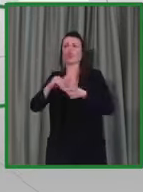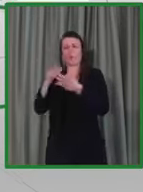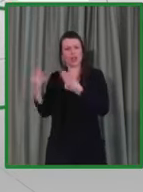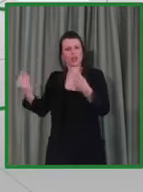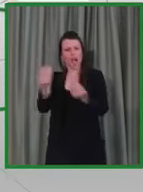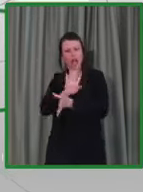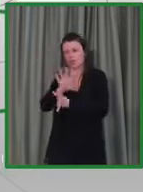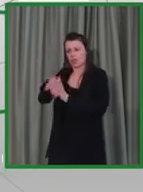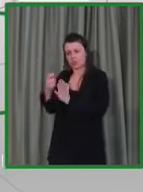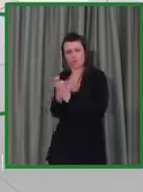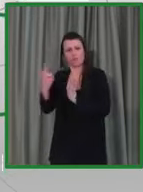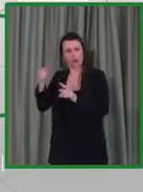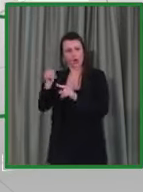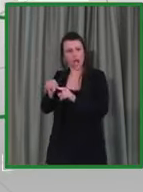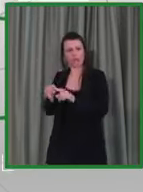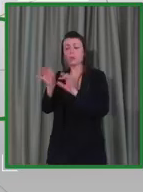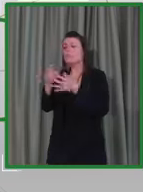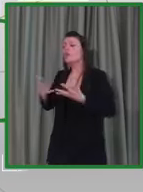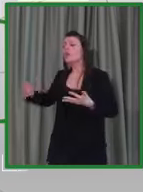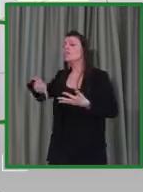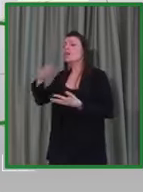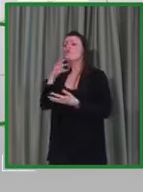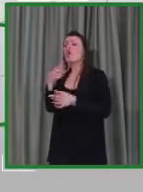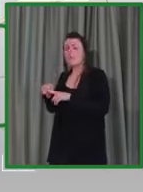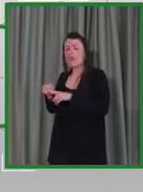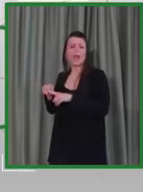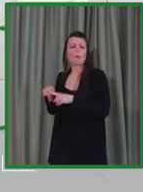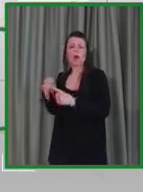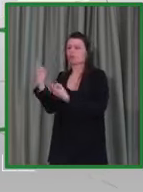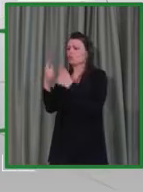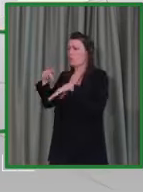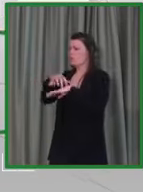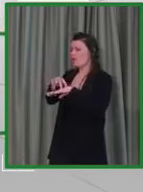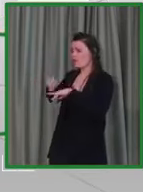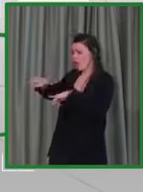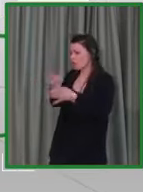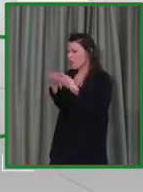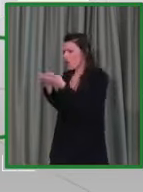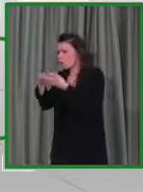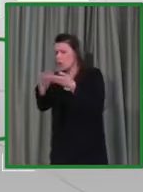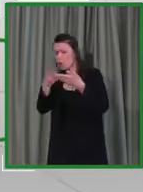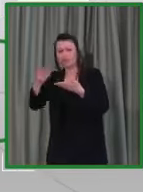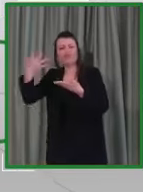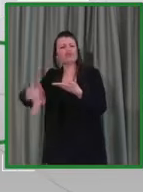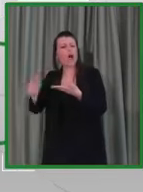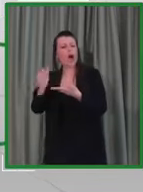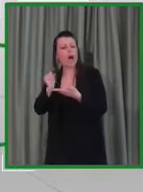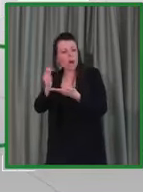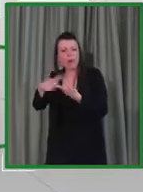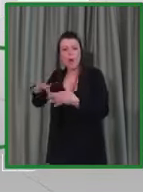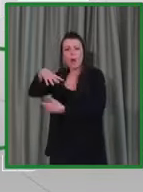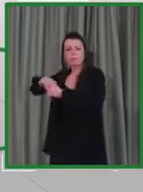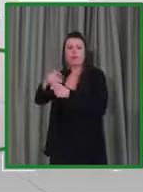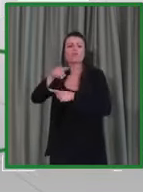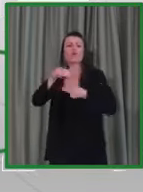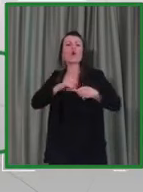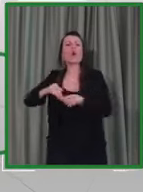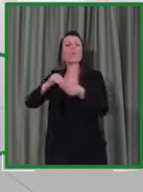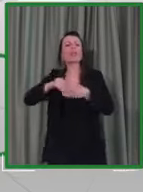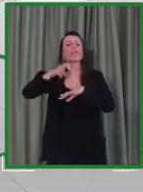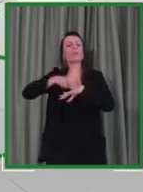bergamasco già aiutano tante fragilità e dalla della cooperativa dei medici medicina generale